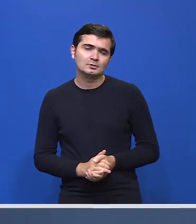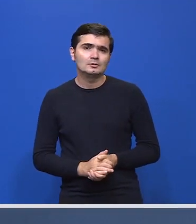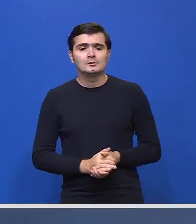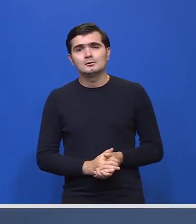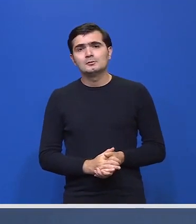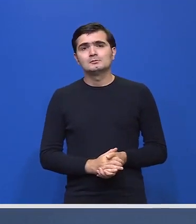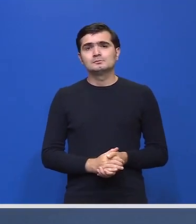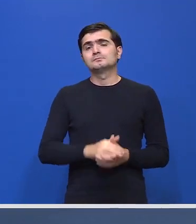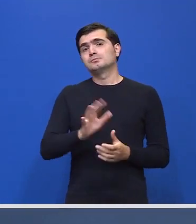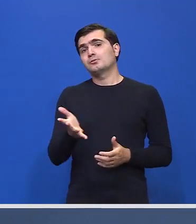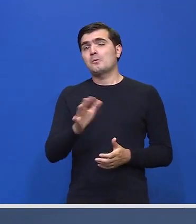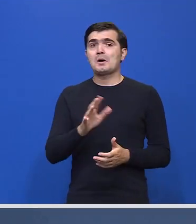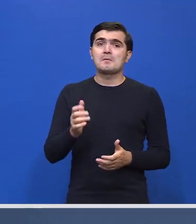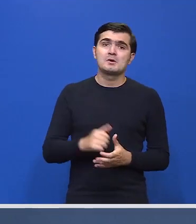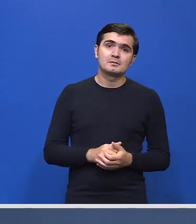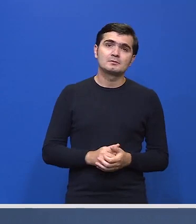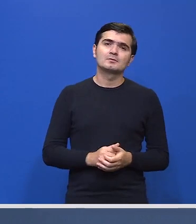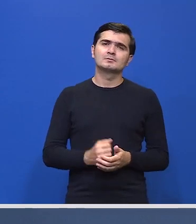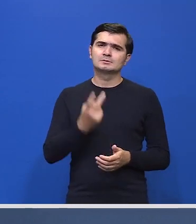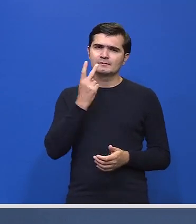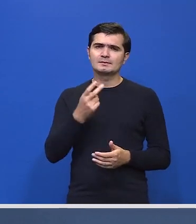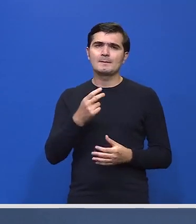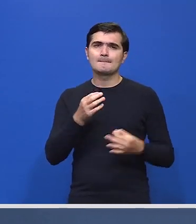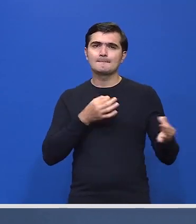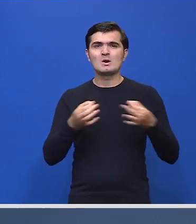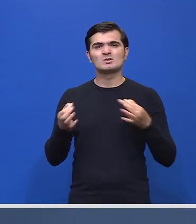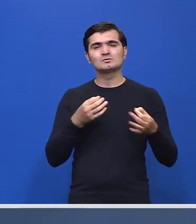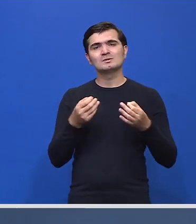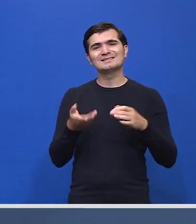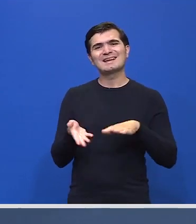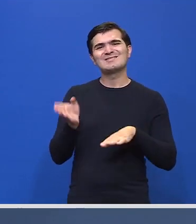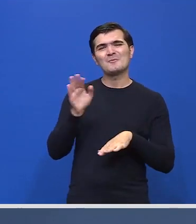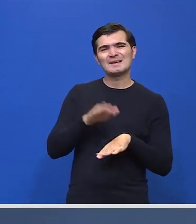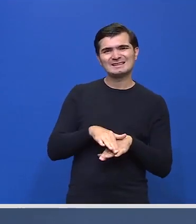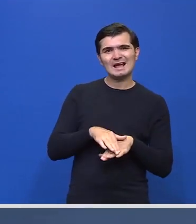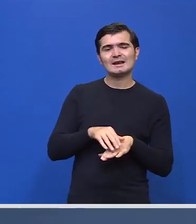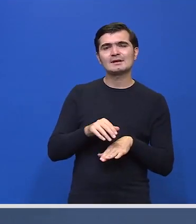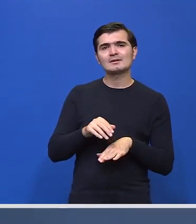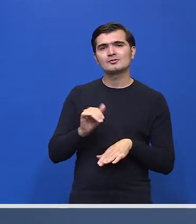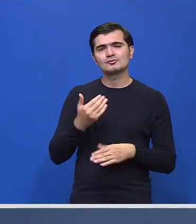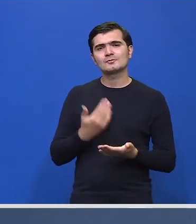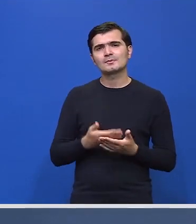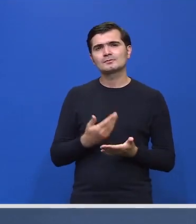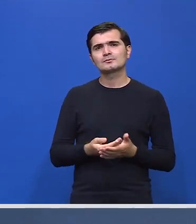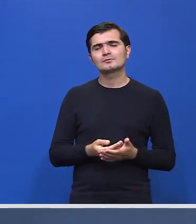Probabil că vor fi măsuri compensatorii și în cursul